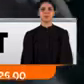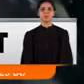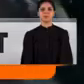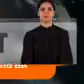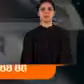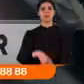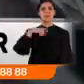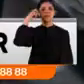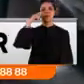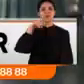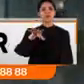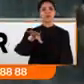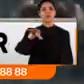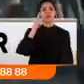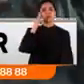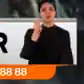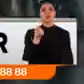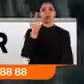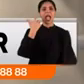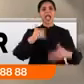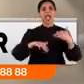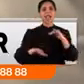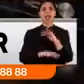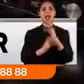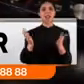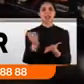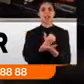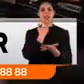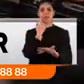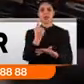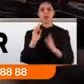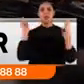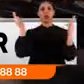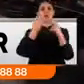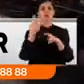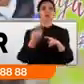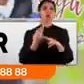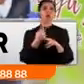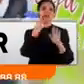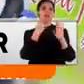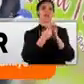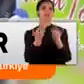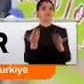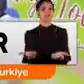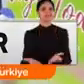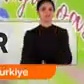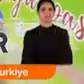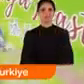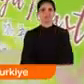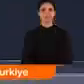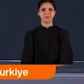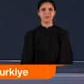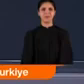Film senaryosundan yola çıkan proje engellileri hayata kazandırma yönüyle tüm dünyaya örnek oluyor.